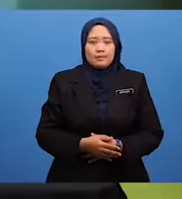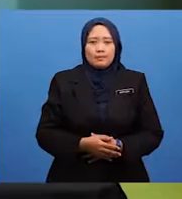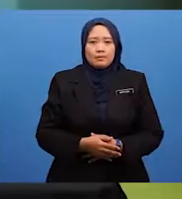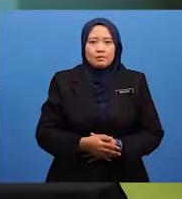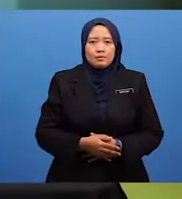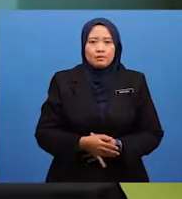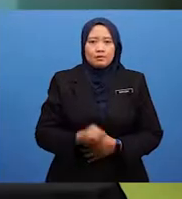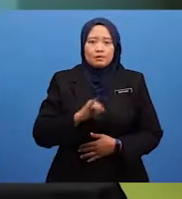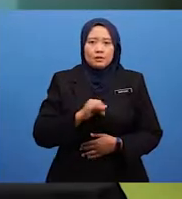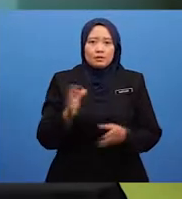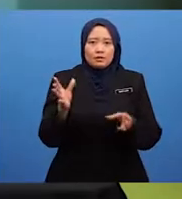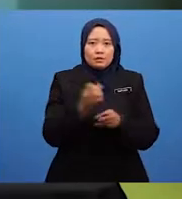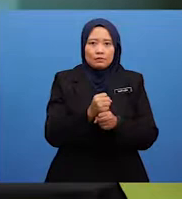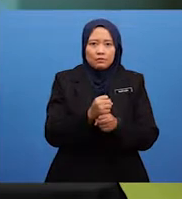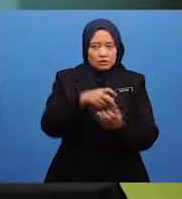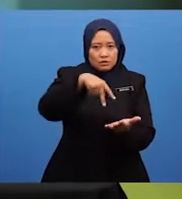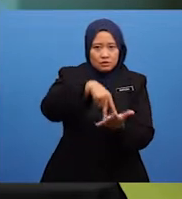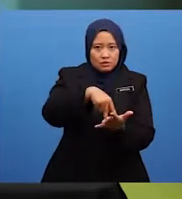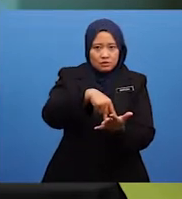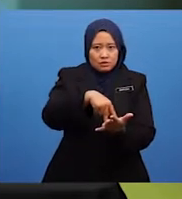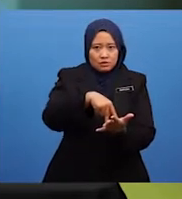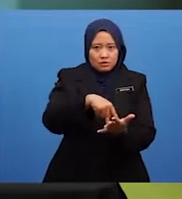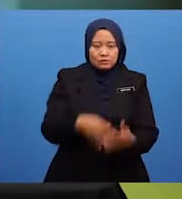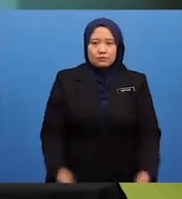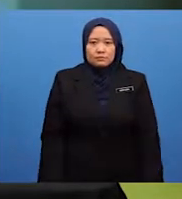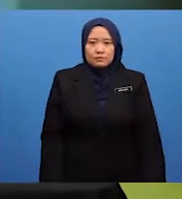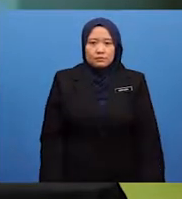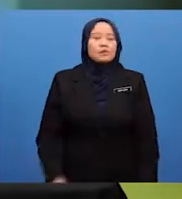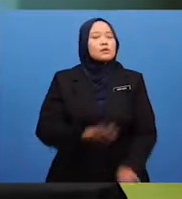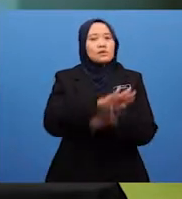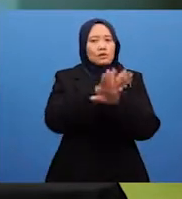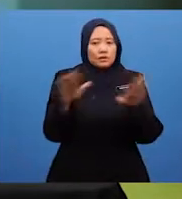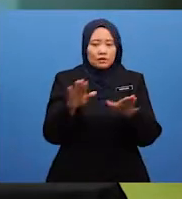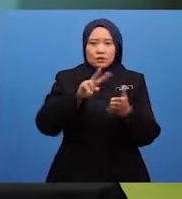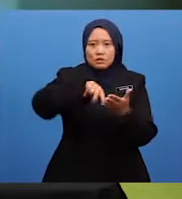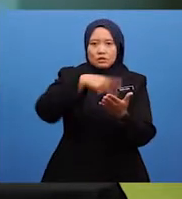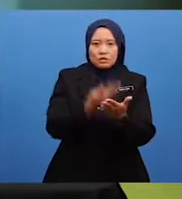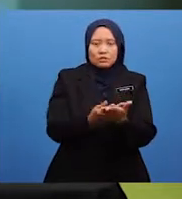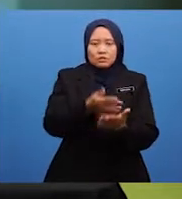Cikgu dapat berdiri dengan tegak tanpa jatuh. Mengapa?